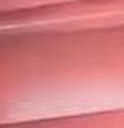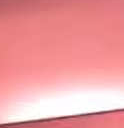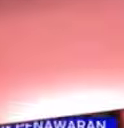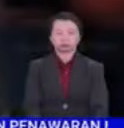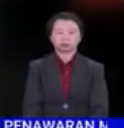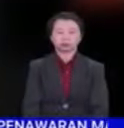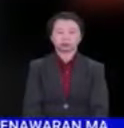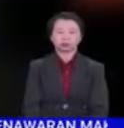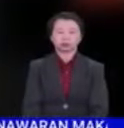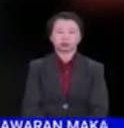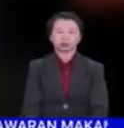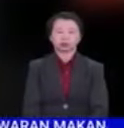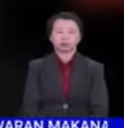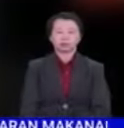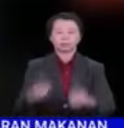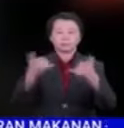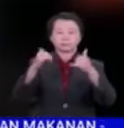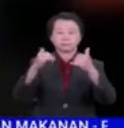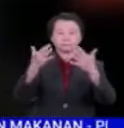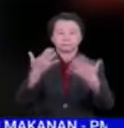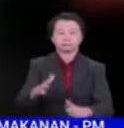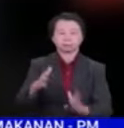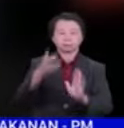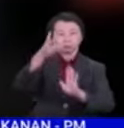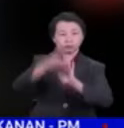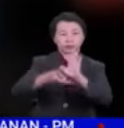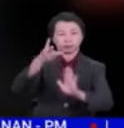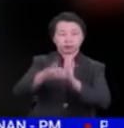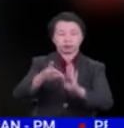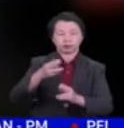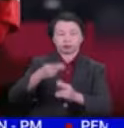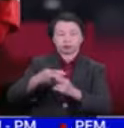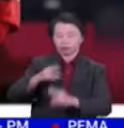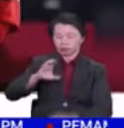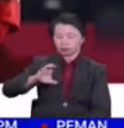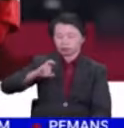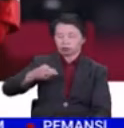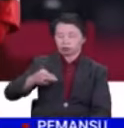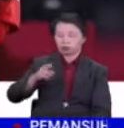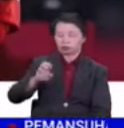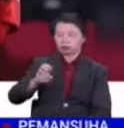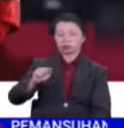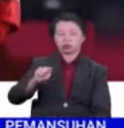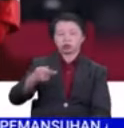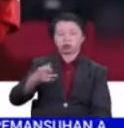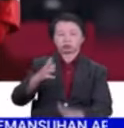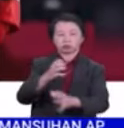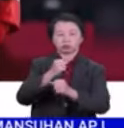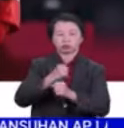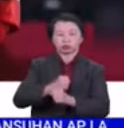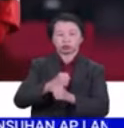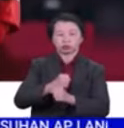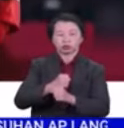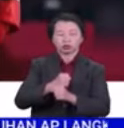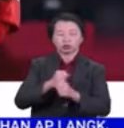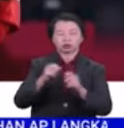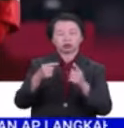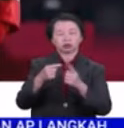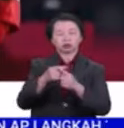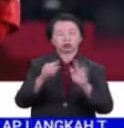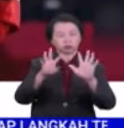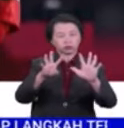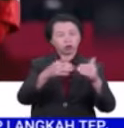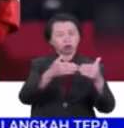Hai sementara itu pemain badminton parah negara syaikhul turut Cemerlang apabila meraih kejuaraan kecentilan